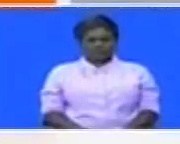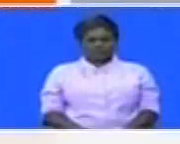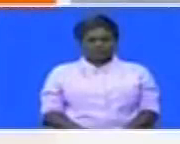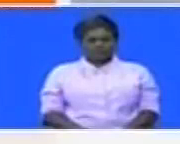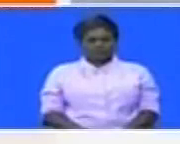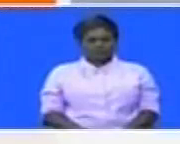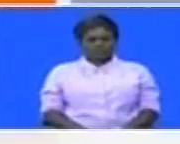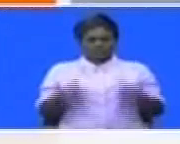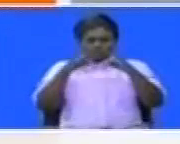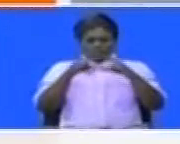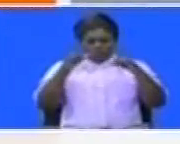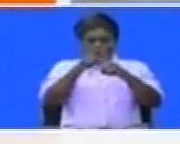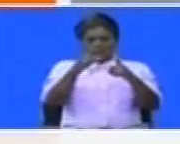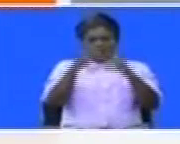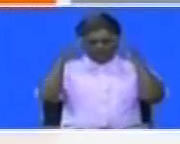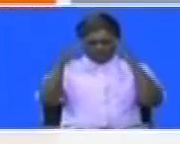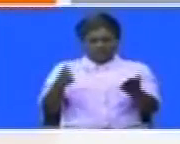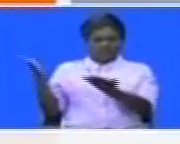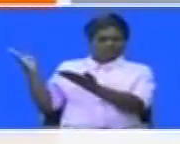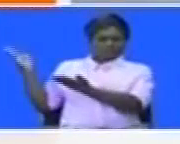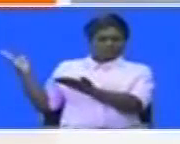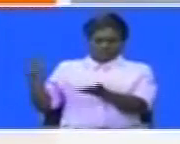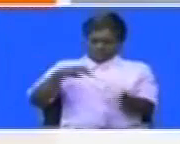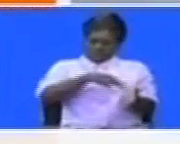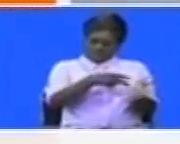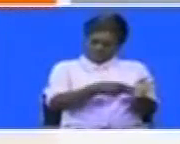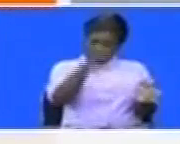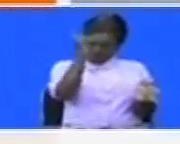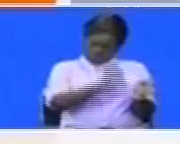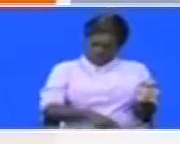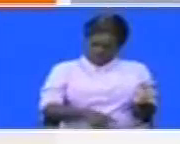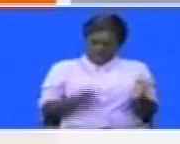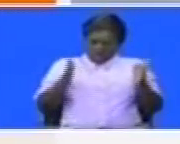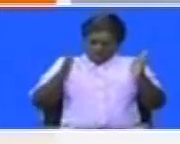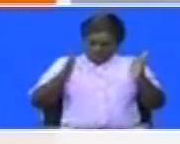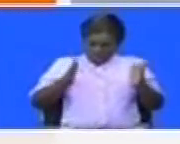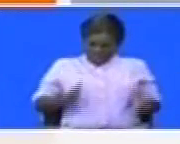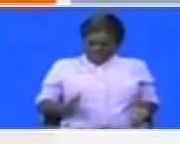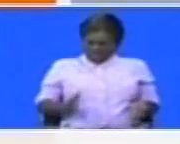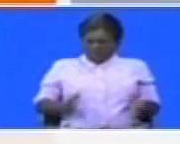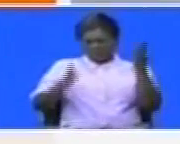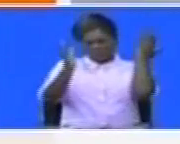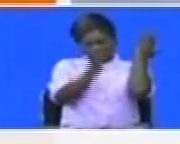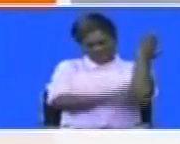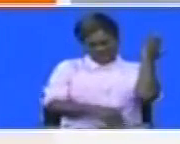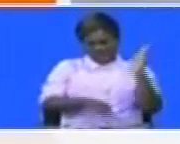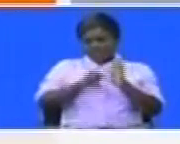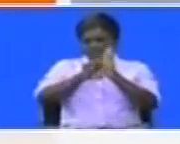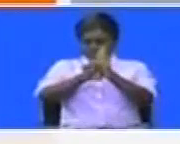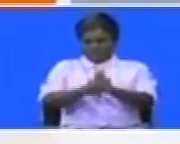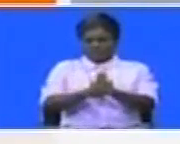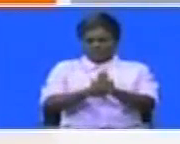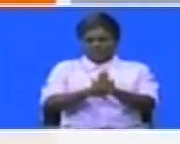Katika kamusi ya leo tunangazia neno farisi. Maana ya neno farisi ni mwendeshaji farasi mzuri. Mfano katika